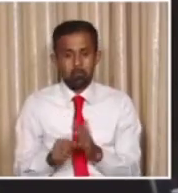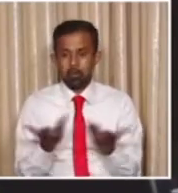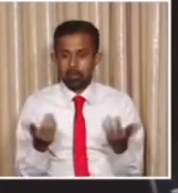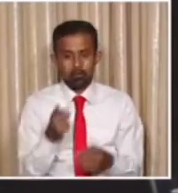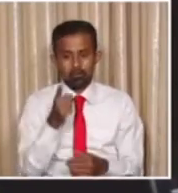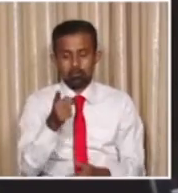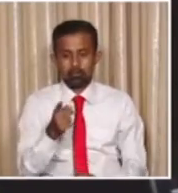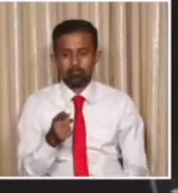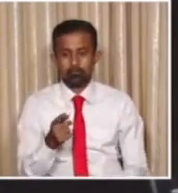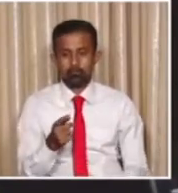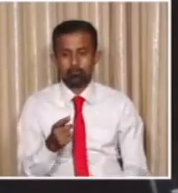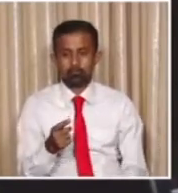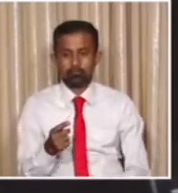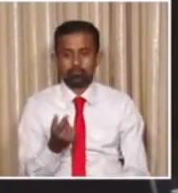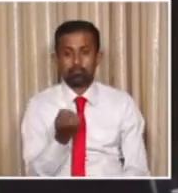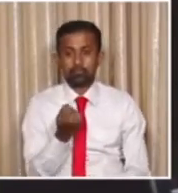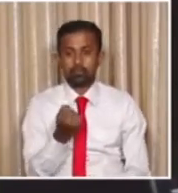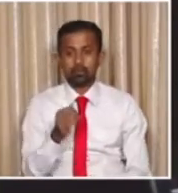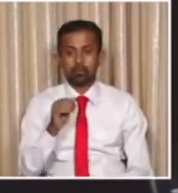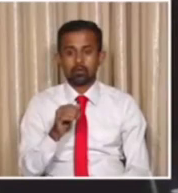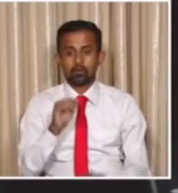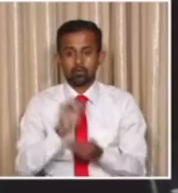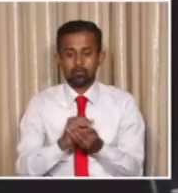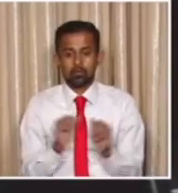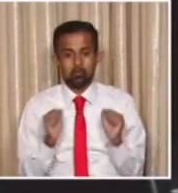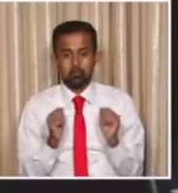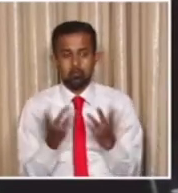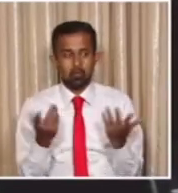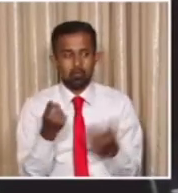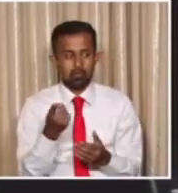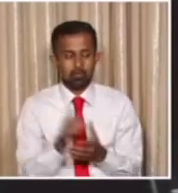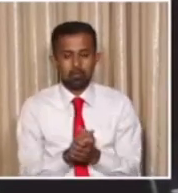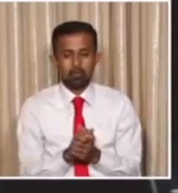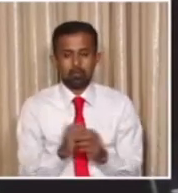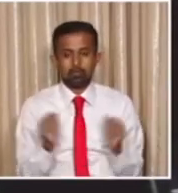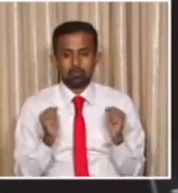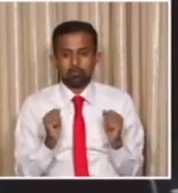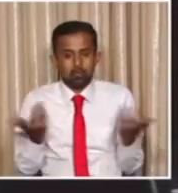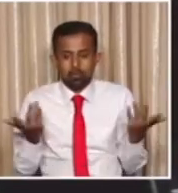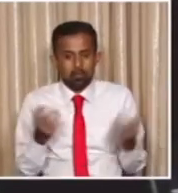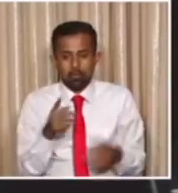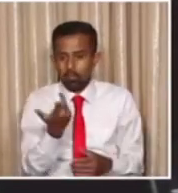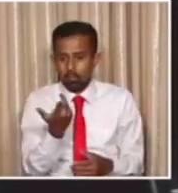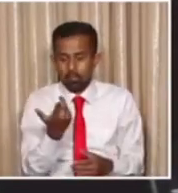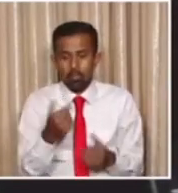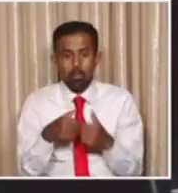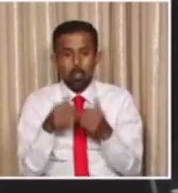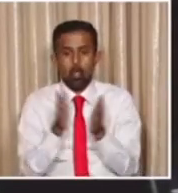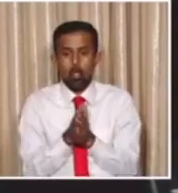නැද්ද ඒවැය සල්ලි තැම්පත් කරමු මිනිස්සු බියටපත් වෙන්නේ නැද්ද පැතිගන් වෙන්නේ නැද්ද මේකක්